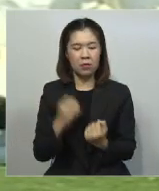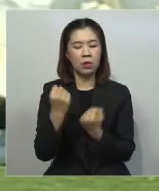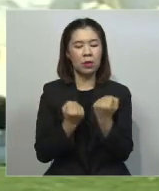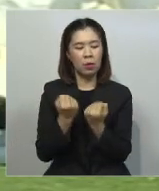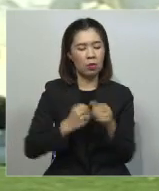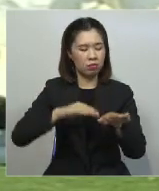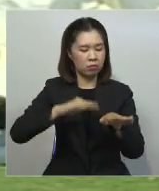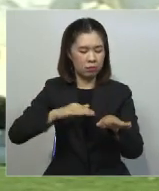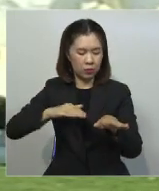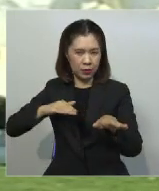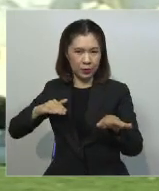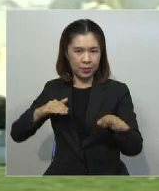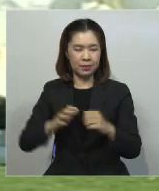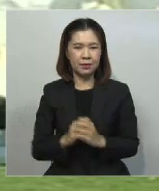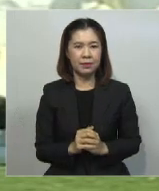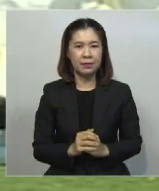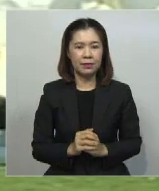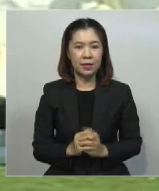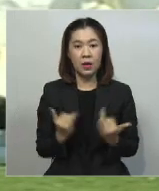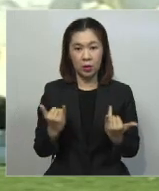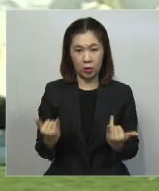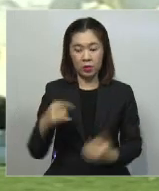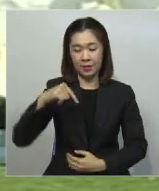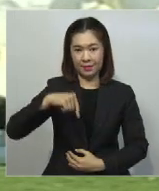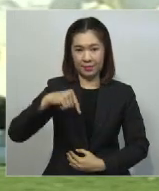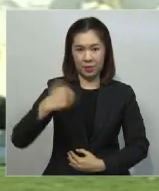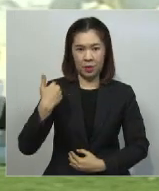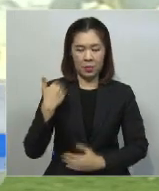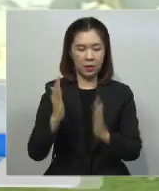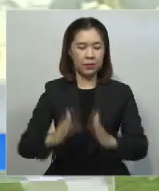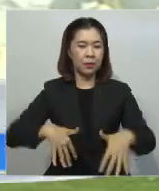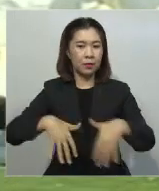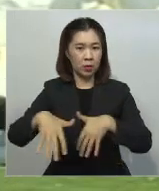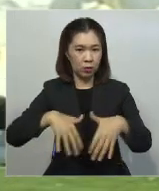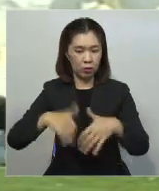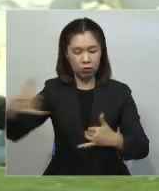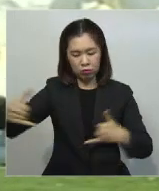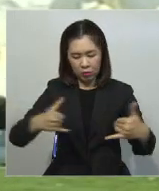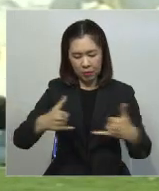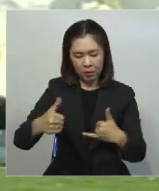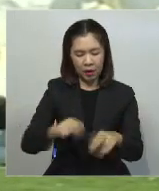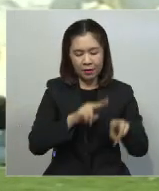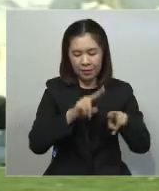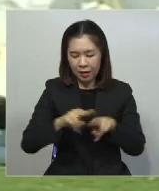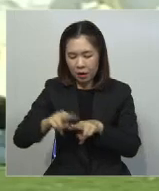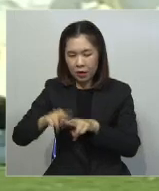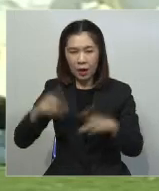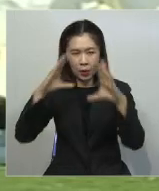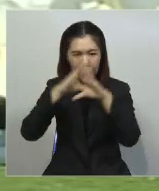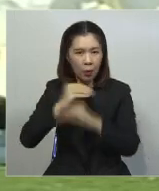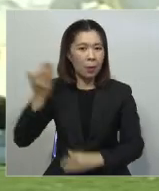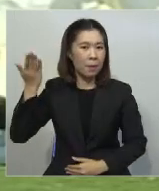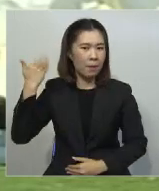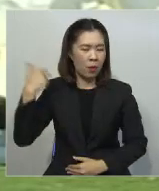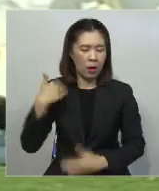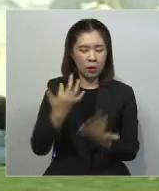รนะคะติดขัดขณะที่บริเวณตรงนี้ค่ะก็ประชาชนนะคะบางส่วนก็ได้เริ่มมาจับจองพื้นที่ค่ะตั้งแต่เมื่อวานนี้เพื่อม